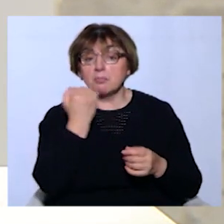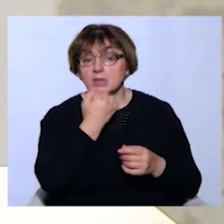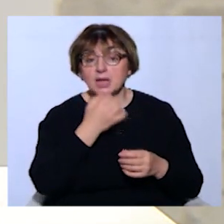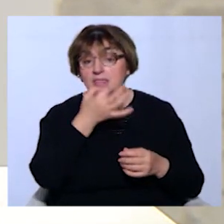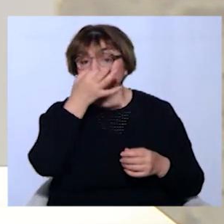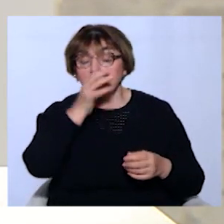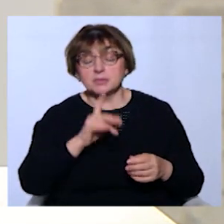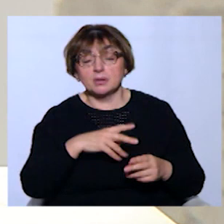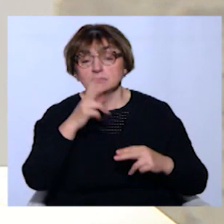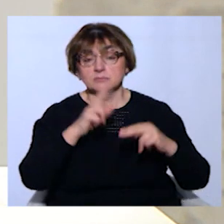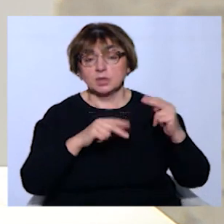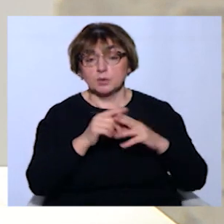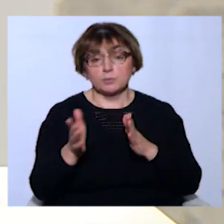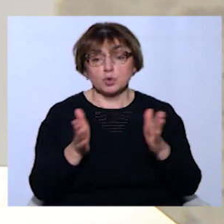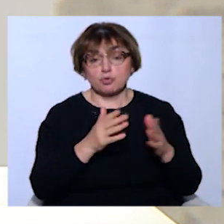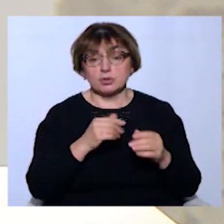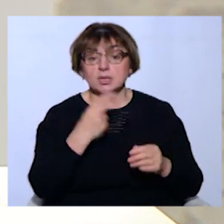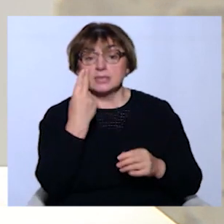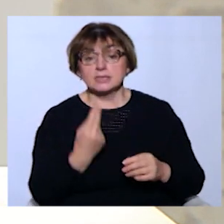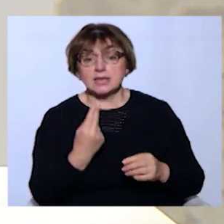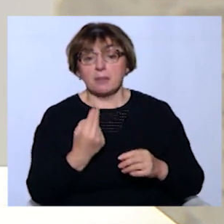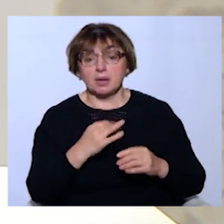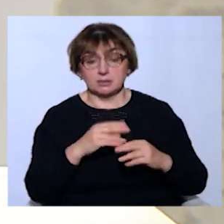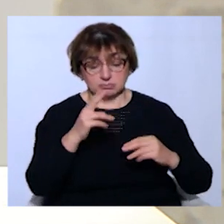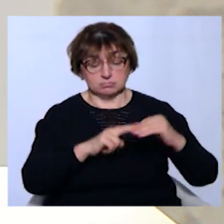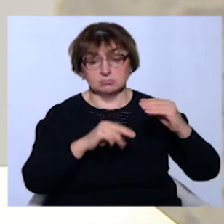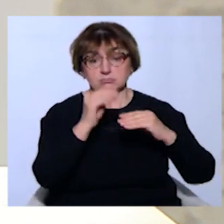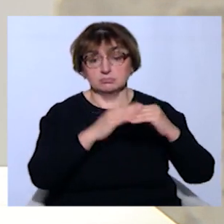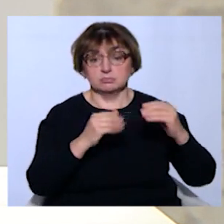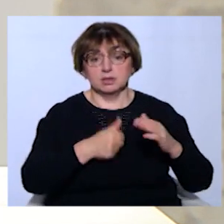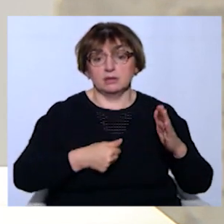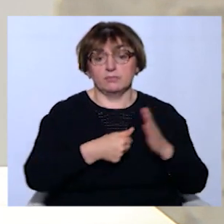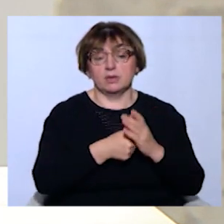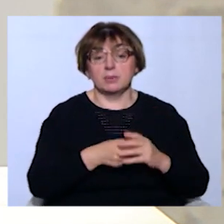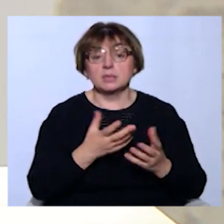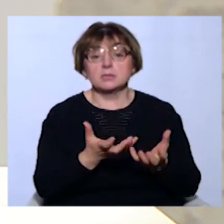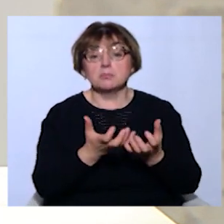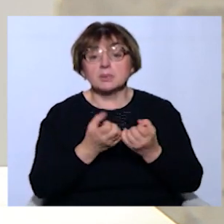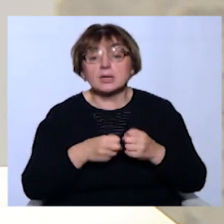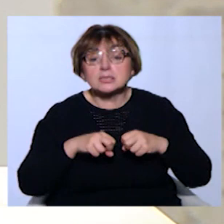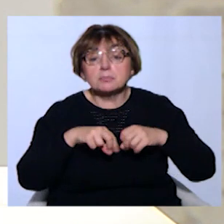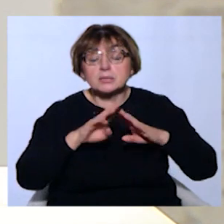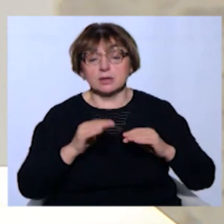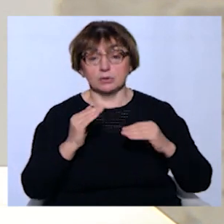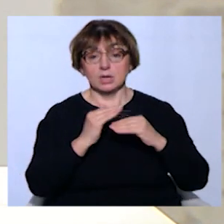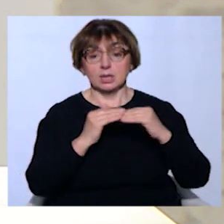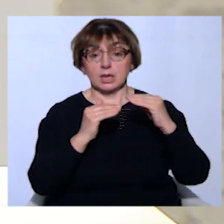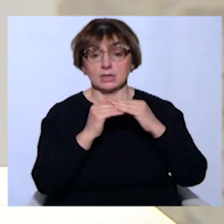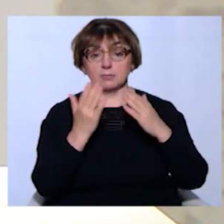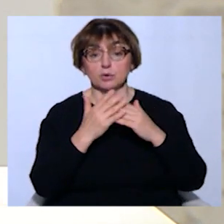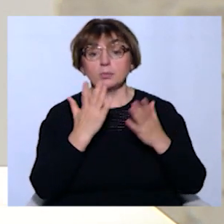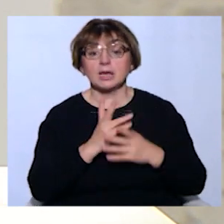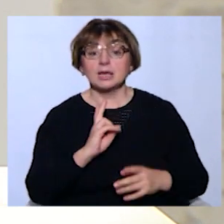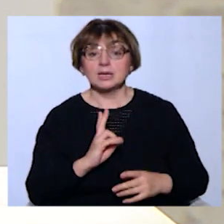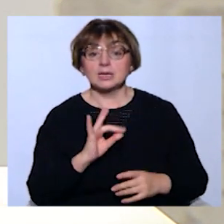ნებისმიერი სამშენებლო მასალებს შორის გამოიყენება. ის მიღებულია ისეთი ქანებისგან, როგორიც არის